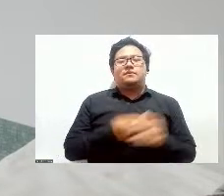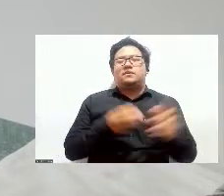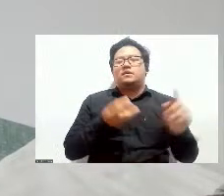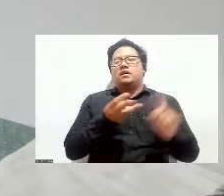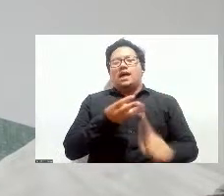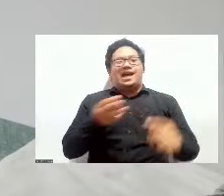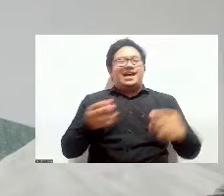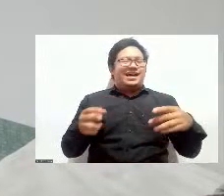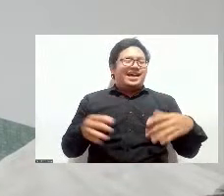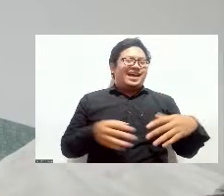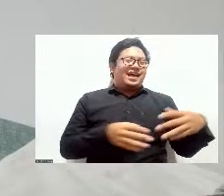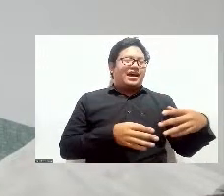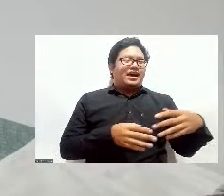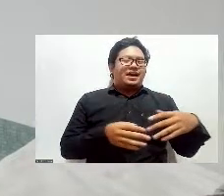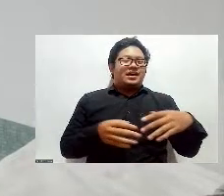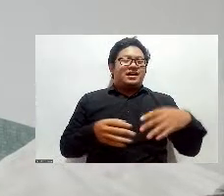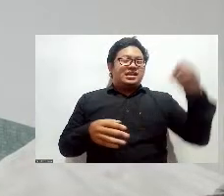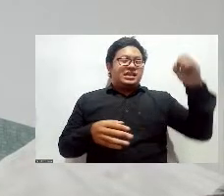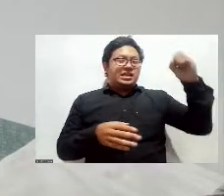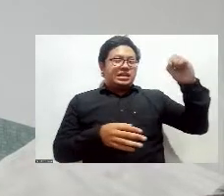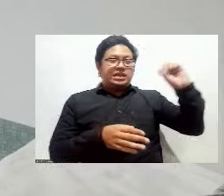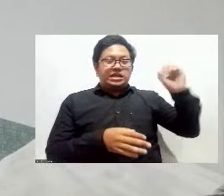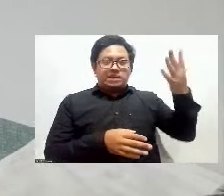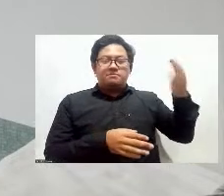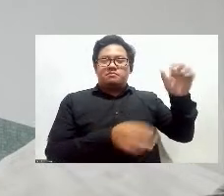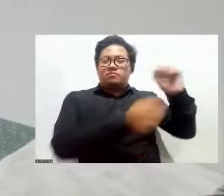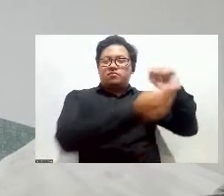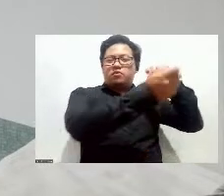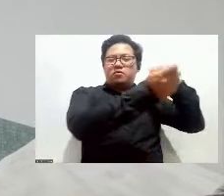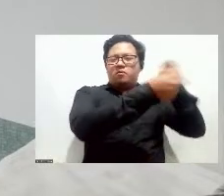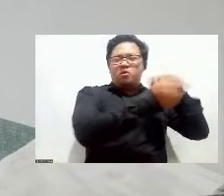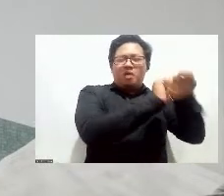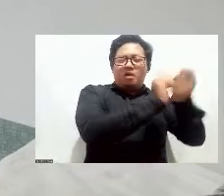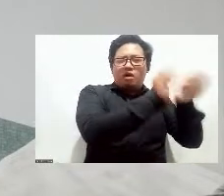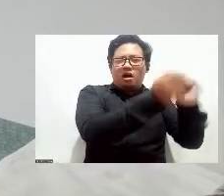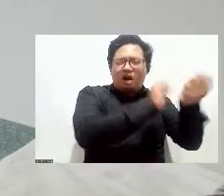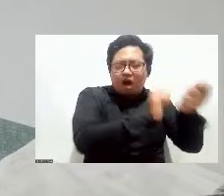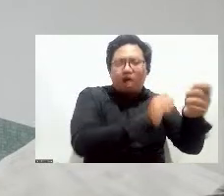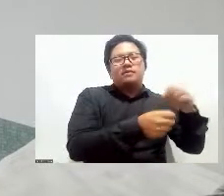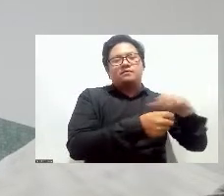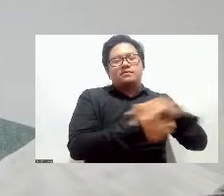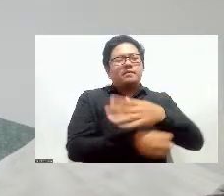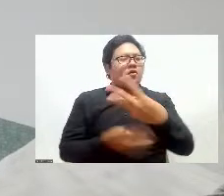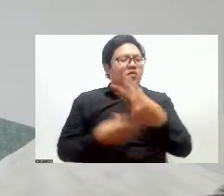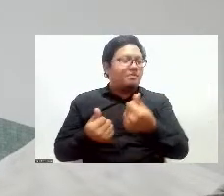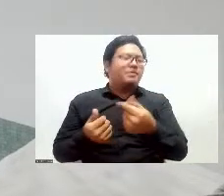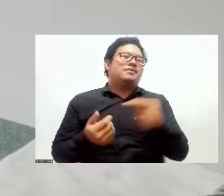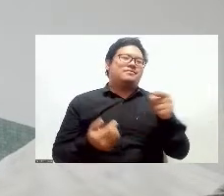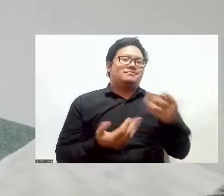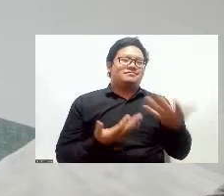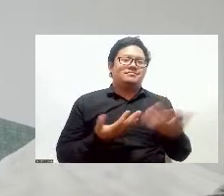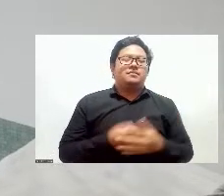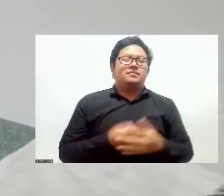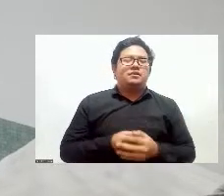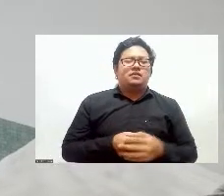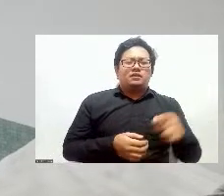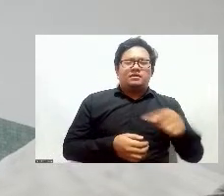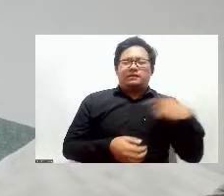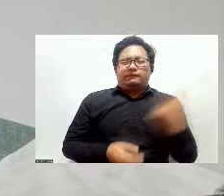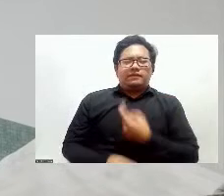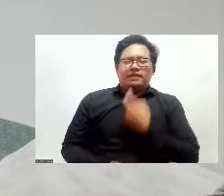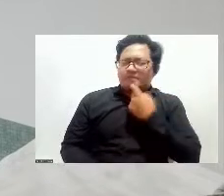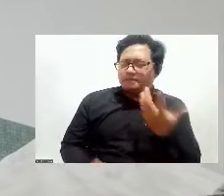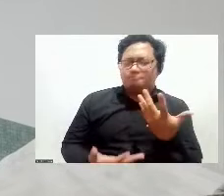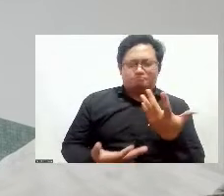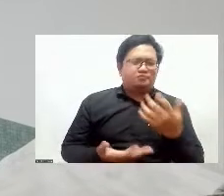perubahan iklim ini yang sangat-sangat ekstrim apa yang bisa kita lakuin tentunya sebenarnya banyak dimulai dari langkah-langkah kecil